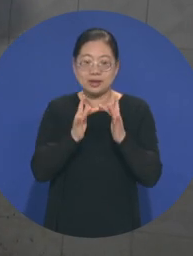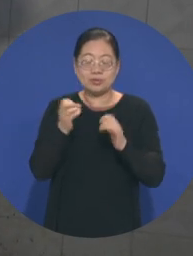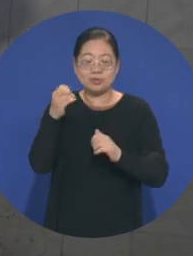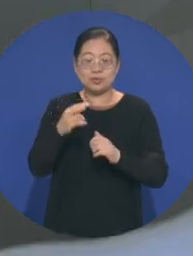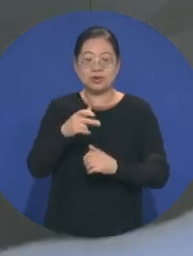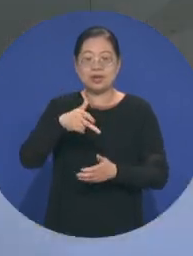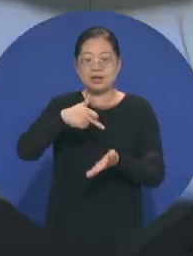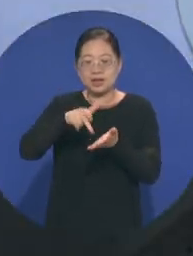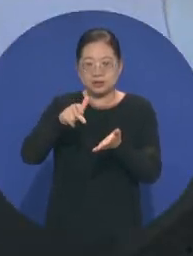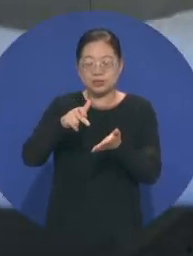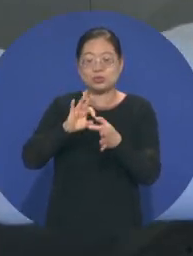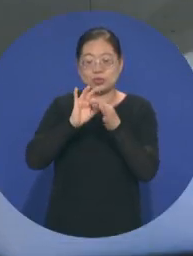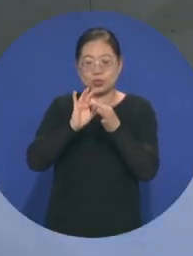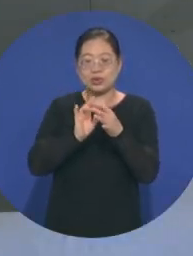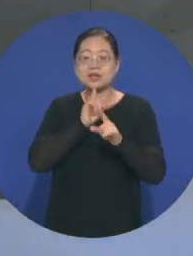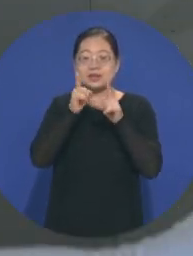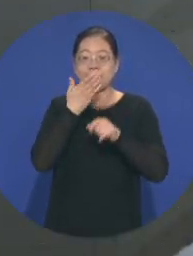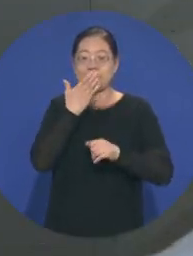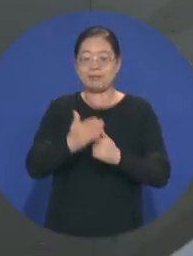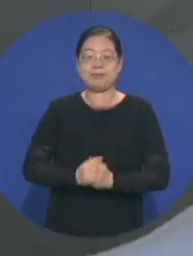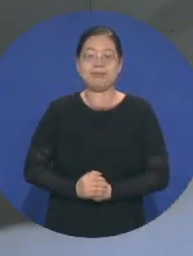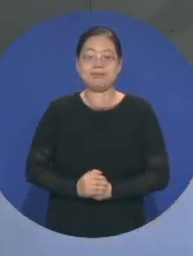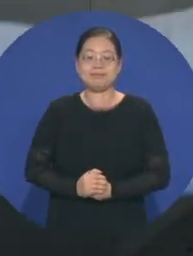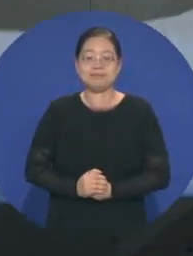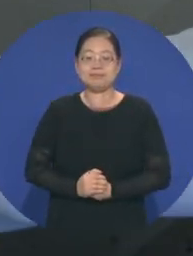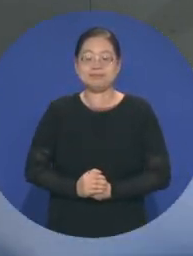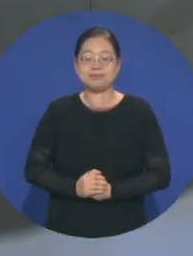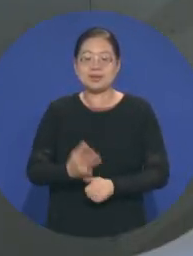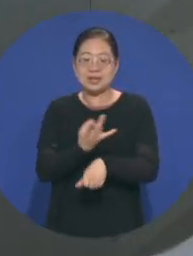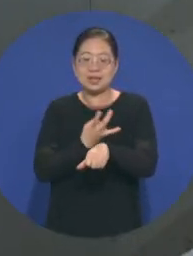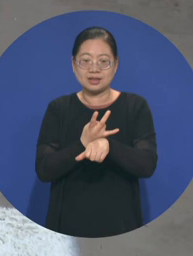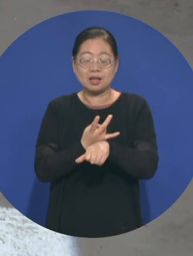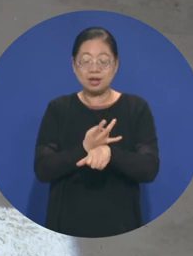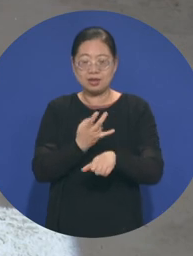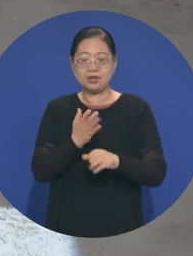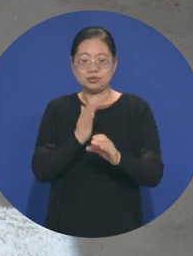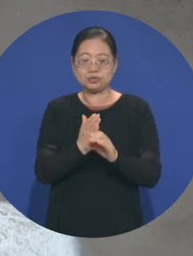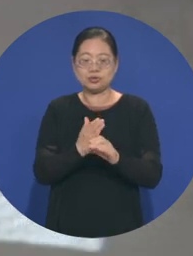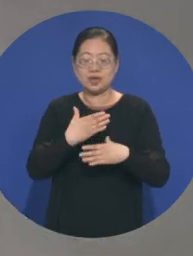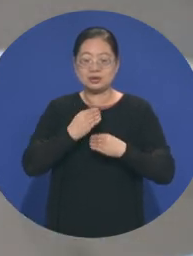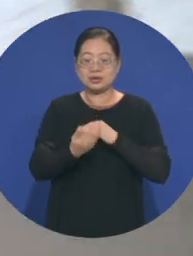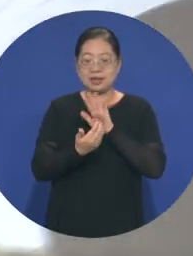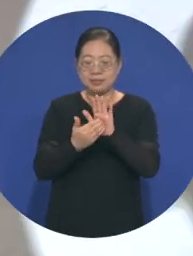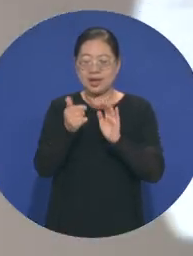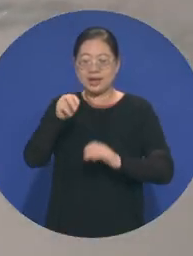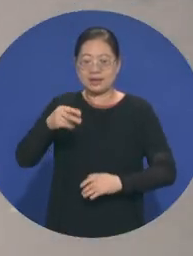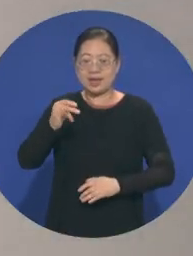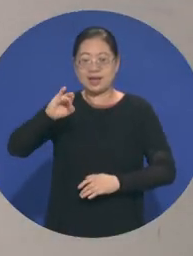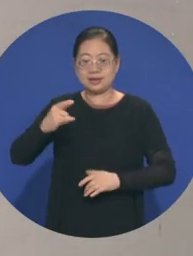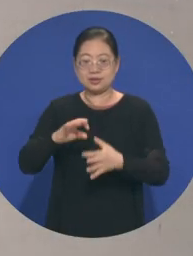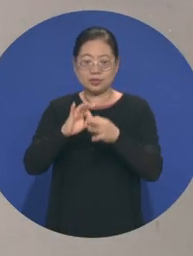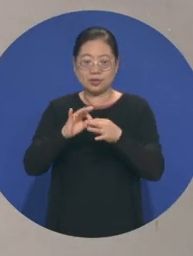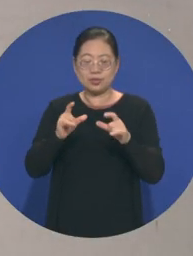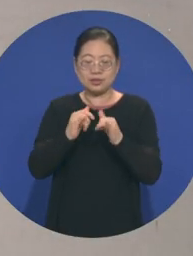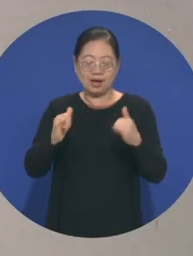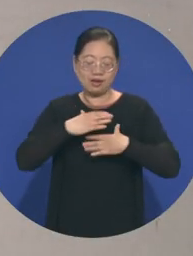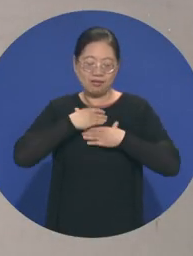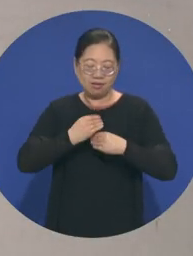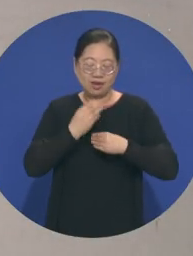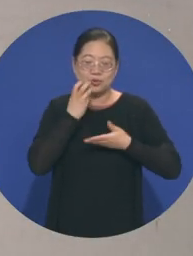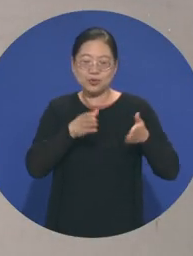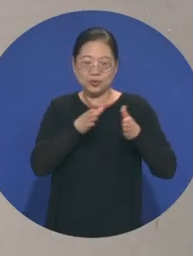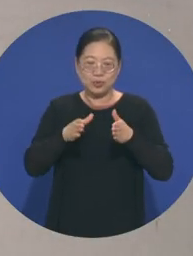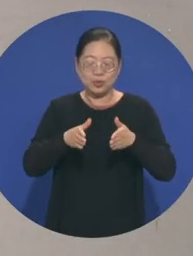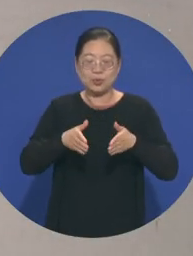혹은 홈페이지 그리고 카카오톡 채널을 통해 할 수 있습니다 24시간 가동 중인 안전 예방 한 라인으로 도민이